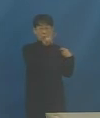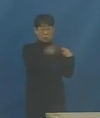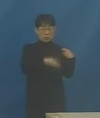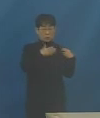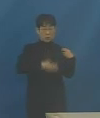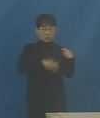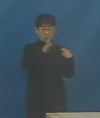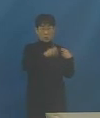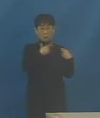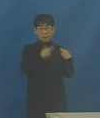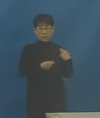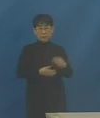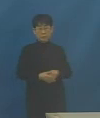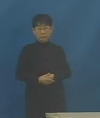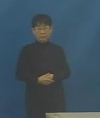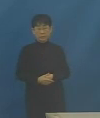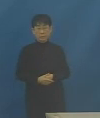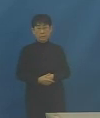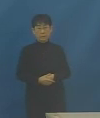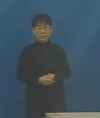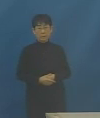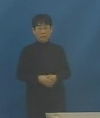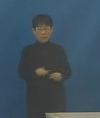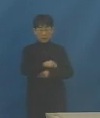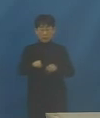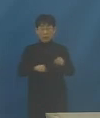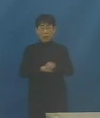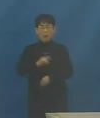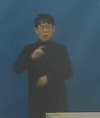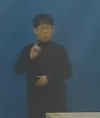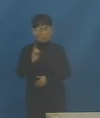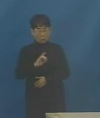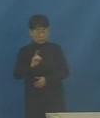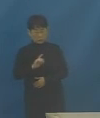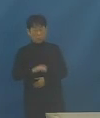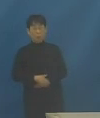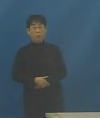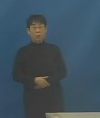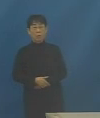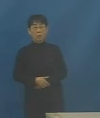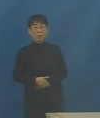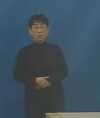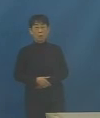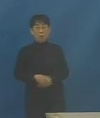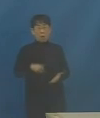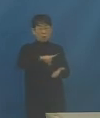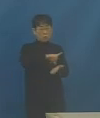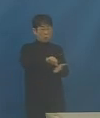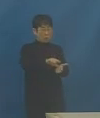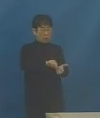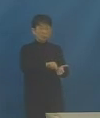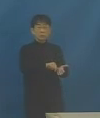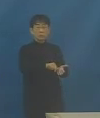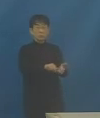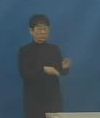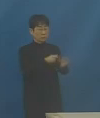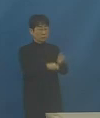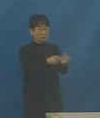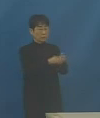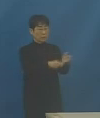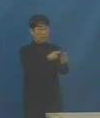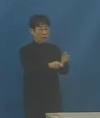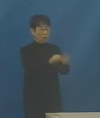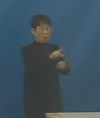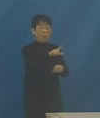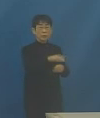ます待った方でどうしてもそのローカル線の上とは高くて採算がとれない